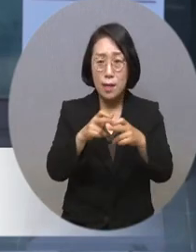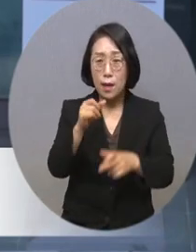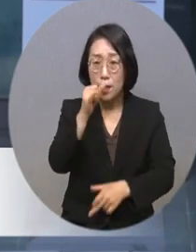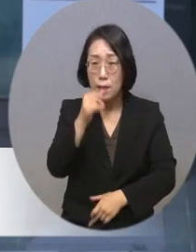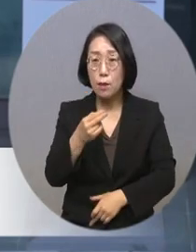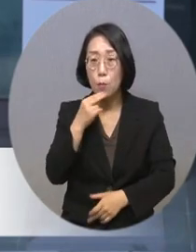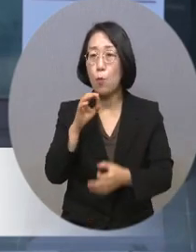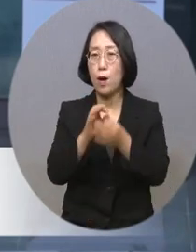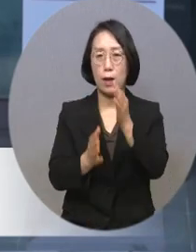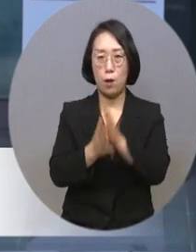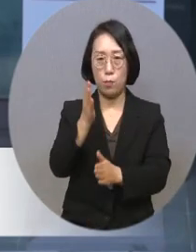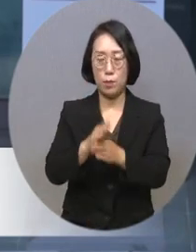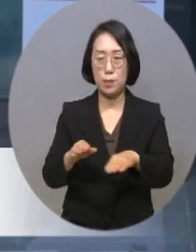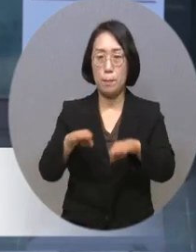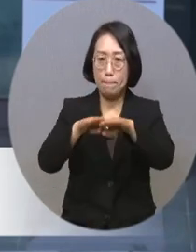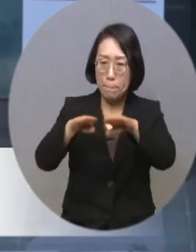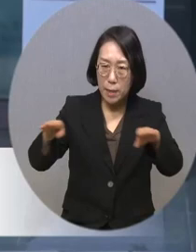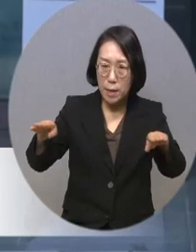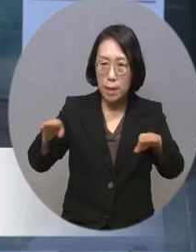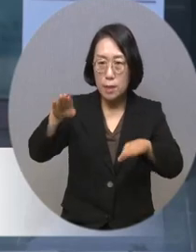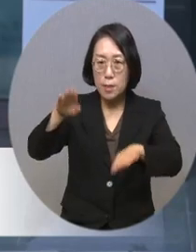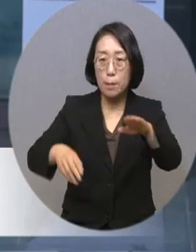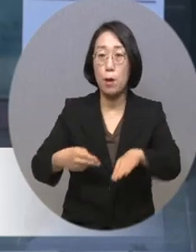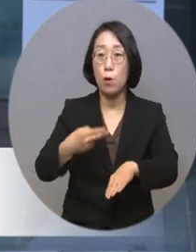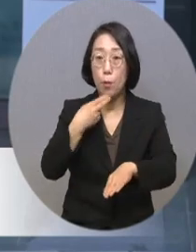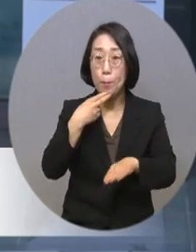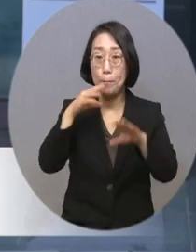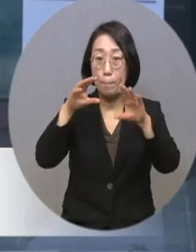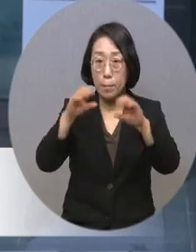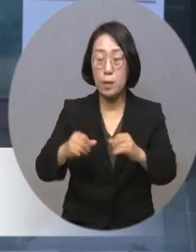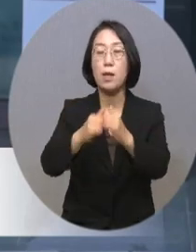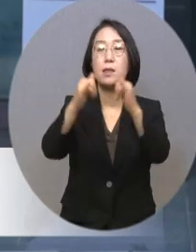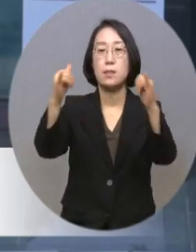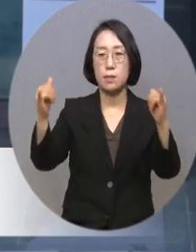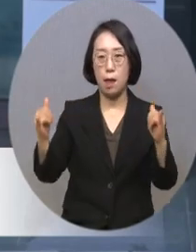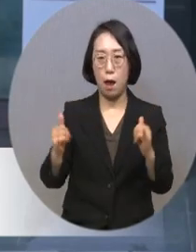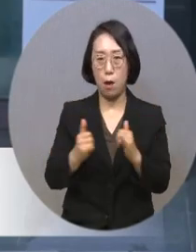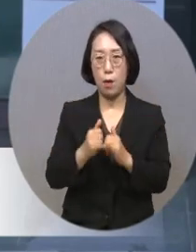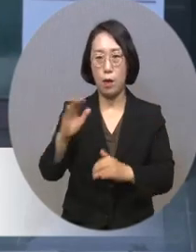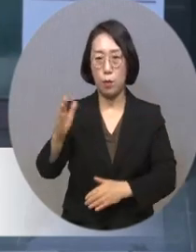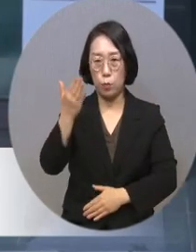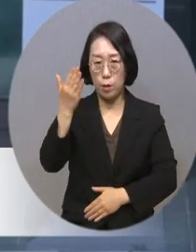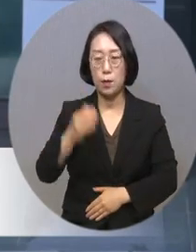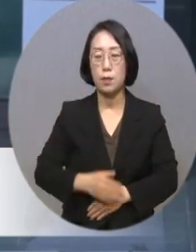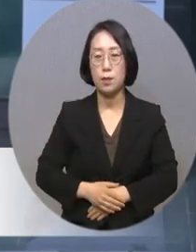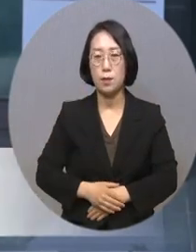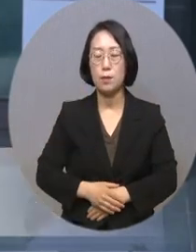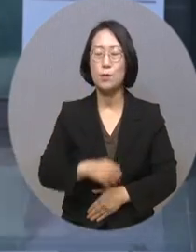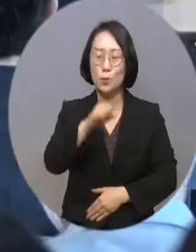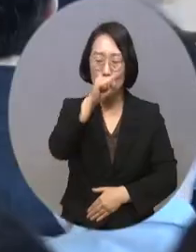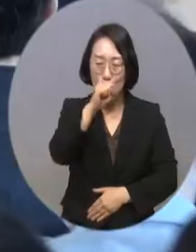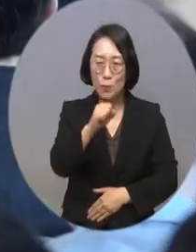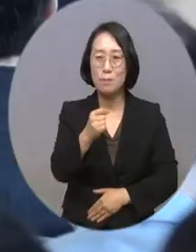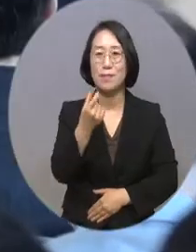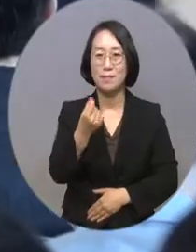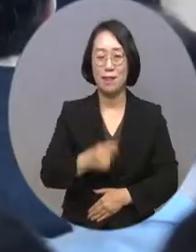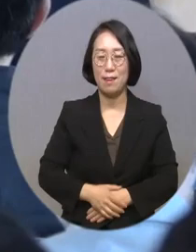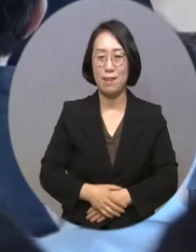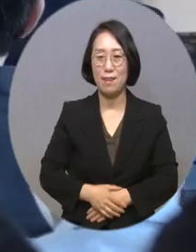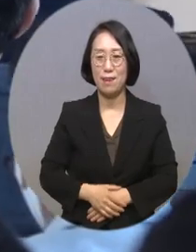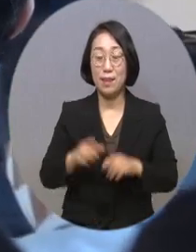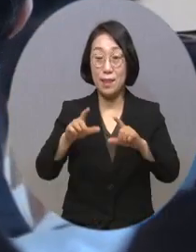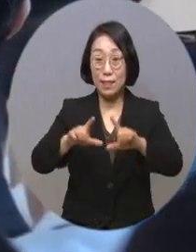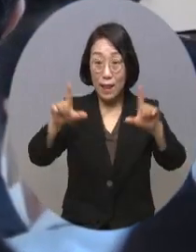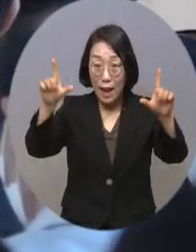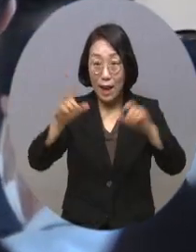편견 없는 정말 실력으로 인정받는 사회가 됐으면 좋겠습니다.